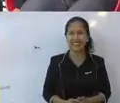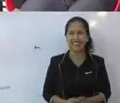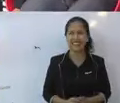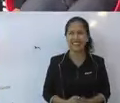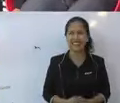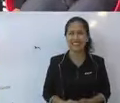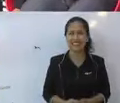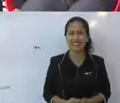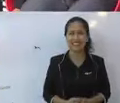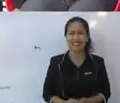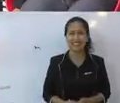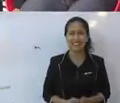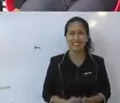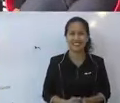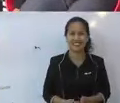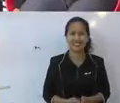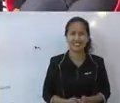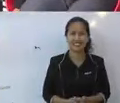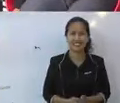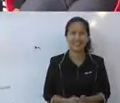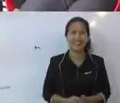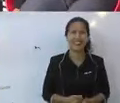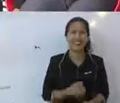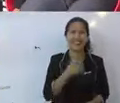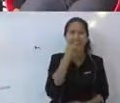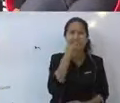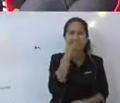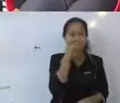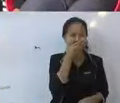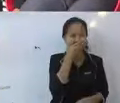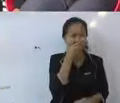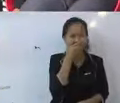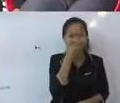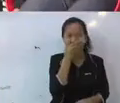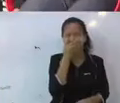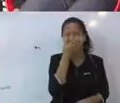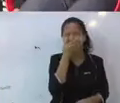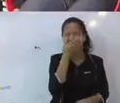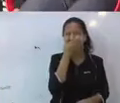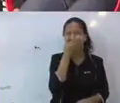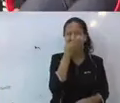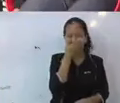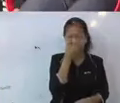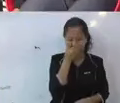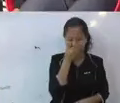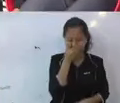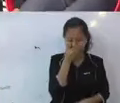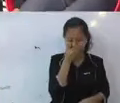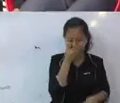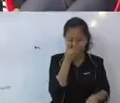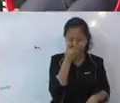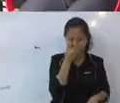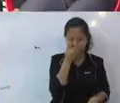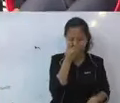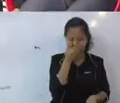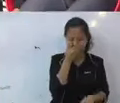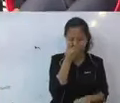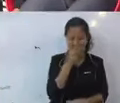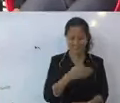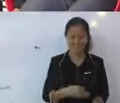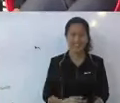si kuya niya. Oo, na hindi man lang daw sumagi ng konting kaditing sa isipan niya yon.